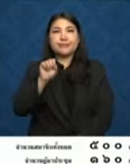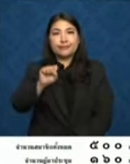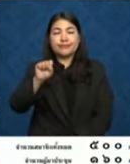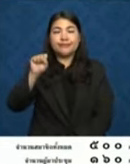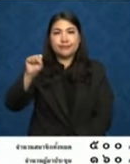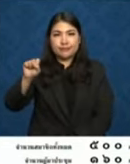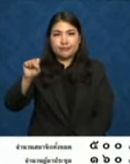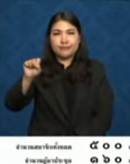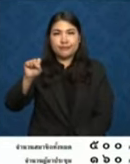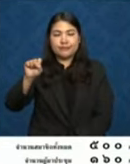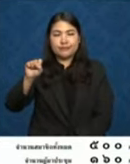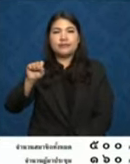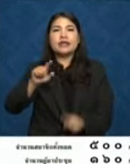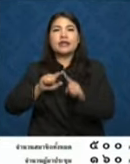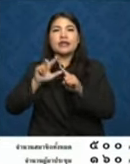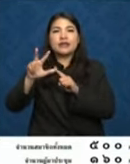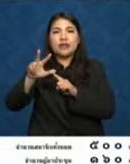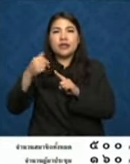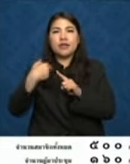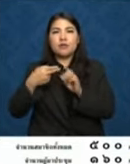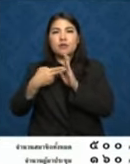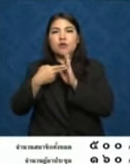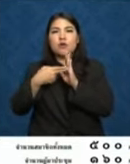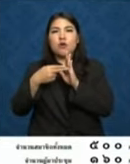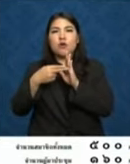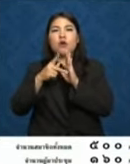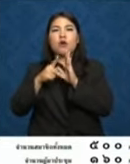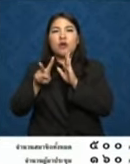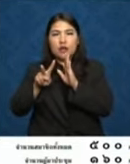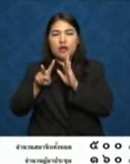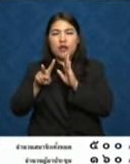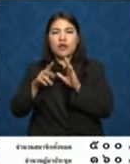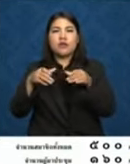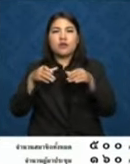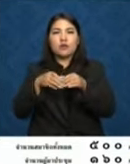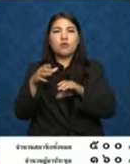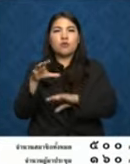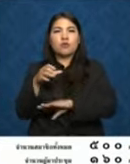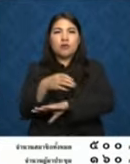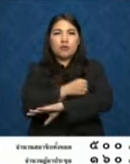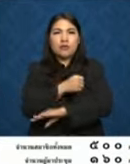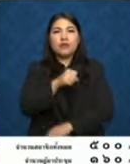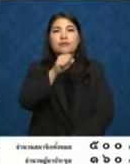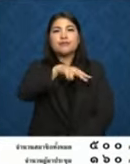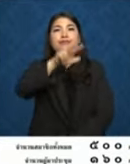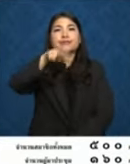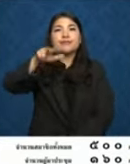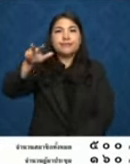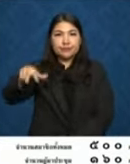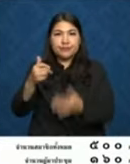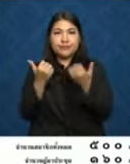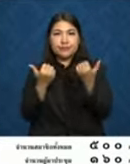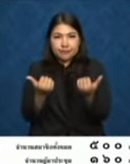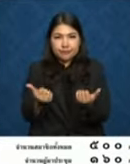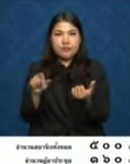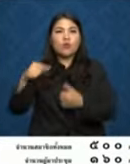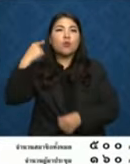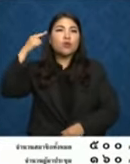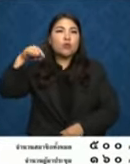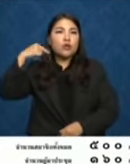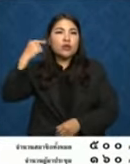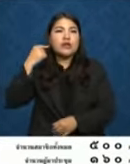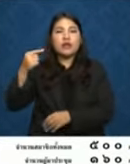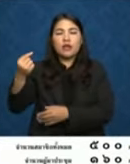ผู้แทนราษฎรเขต3จังหวัดหนองคายพรรคเพื่อไทยครับผมได้รับเรื่องร้องเรียนจากนางสาวคอนสวรรค์พรมสมบัตินะครับเกี่ยว